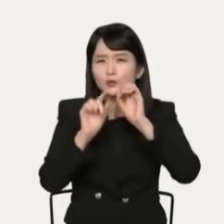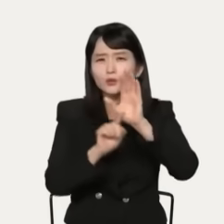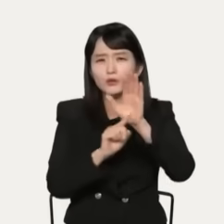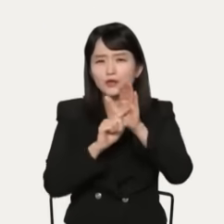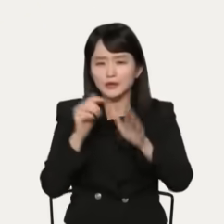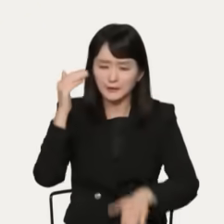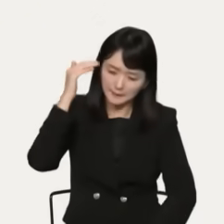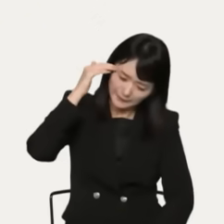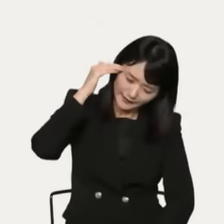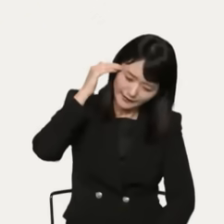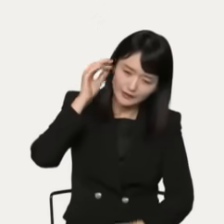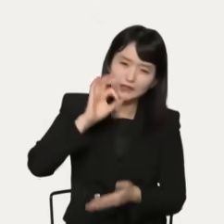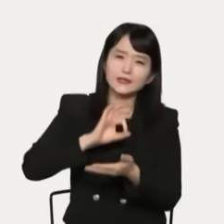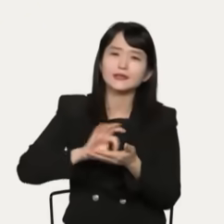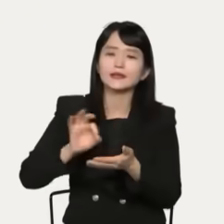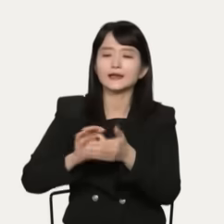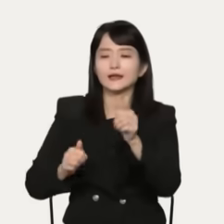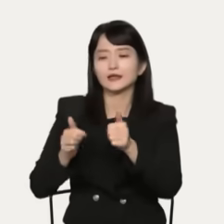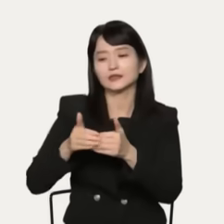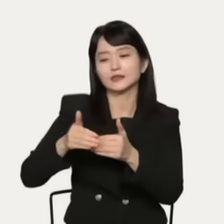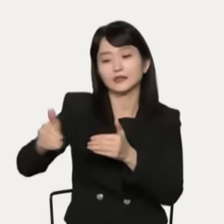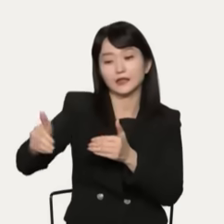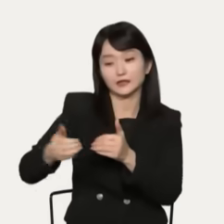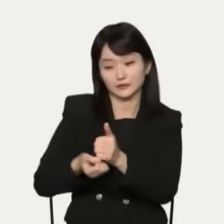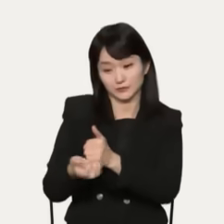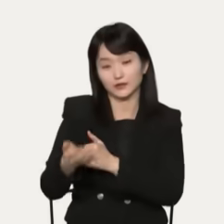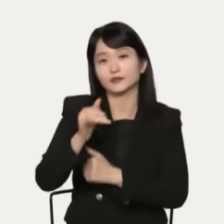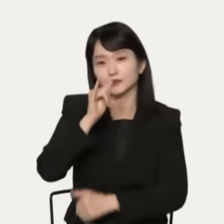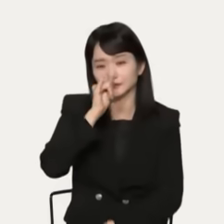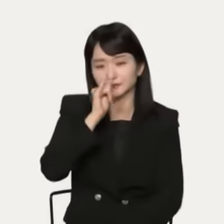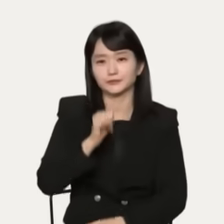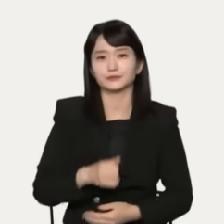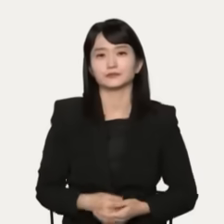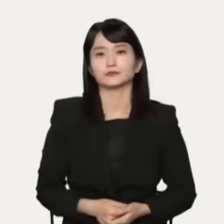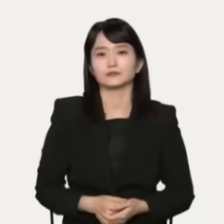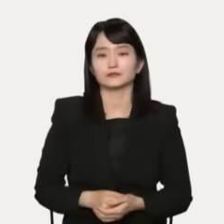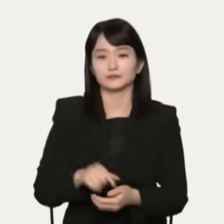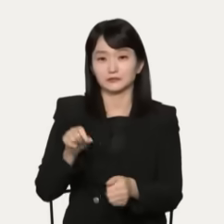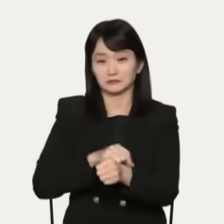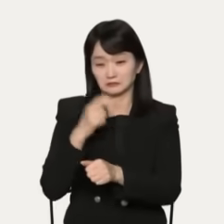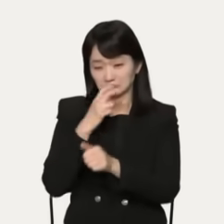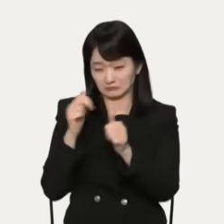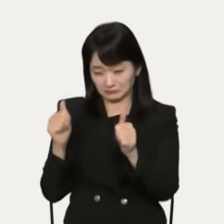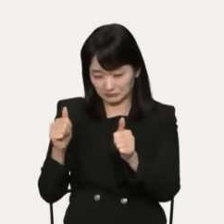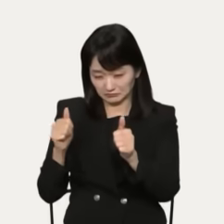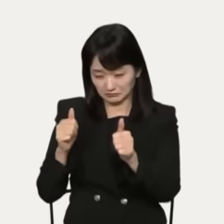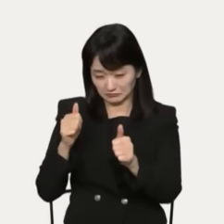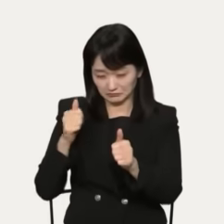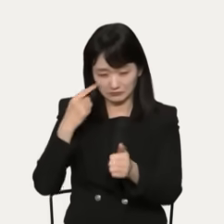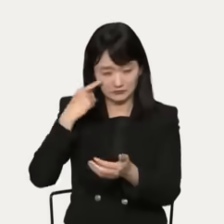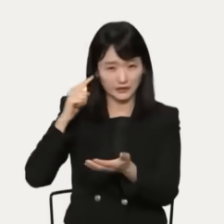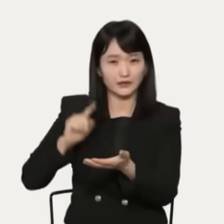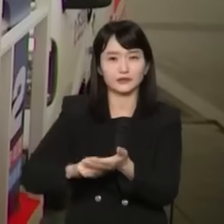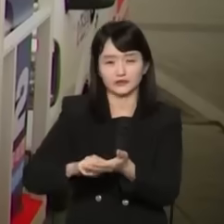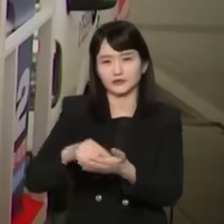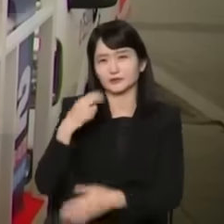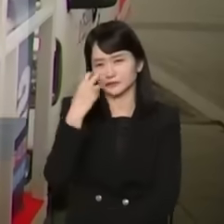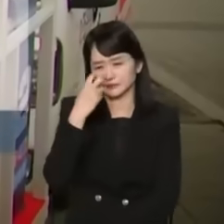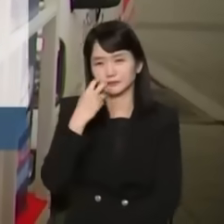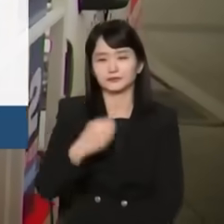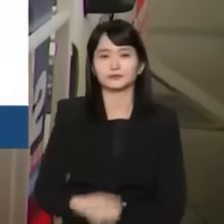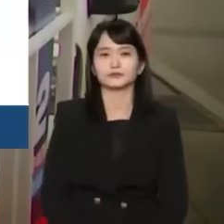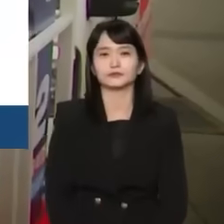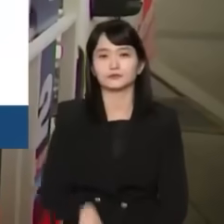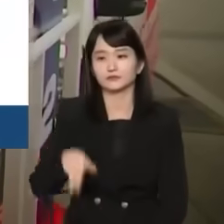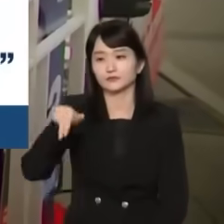쓰여 경선 결과에 영향을 미쳤을 가능성을 배제할 수 없다며 특검 등으로 밝혀내야 한다고 주장했습니다